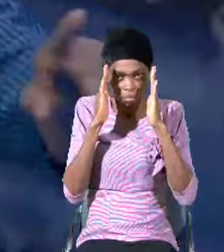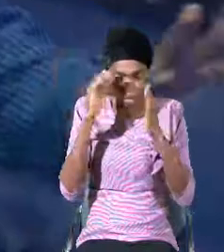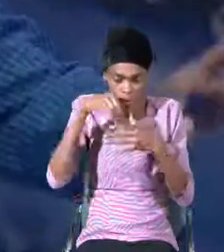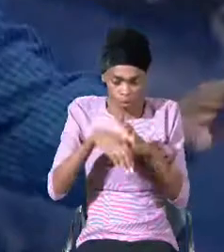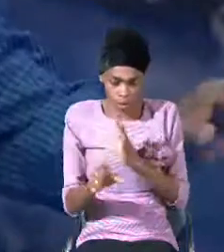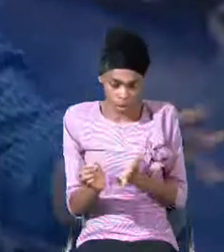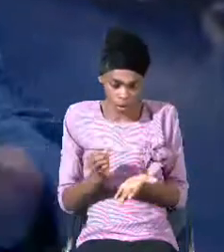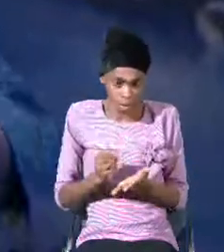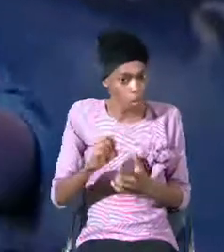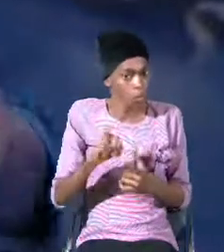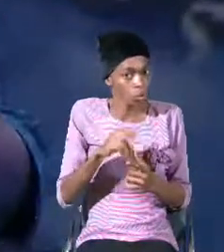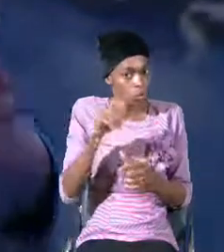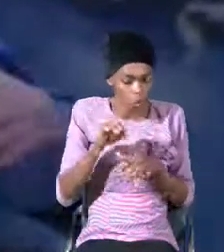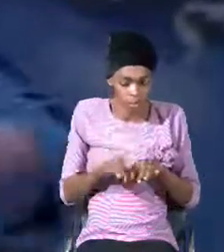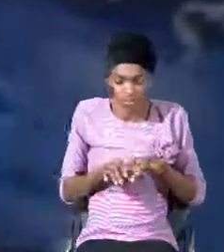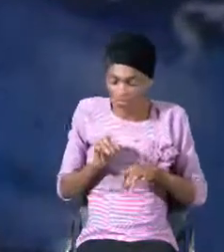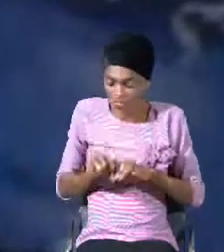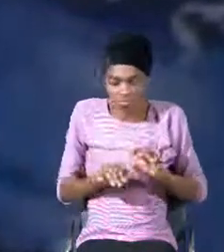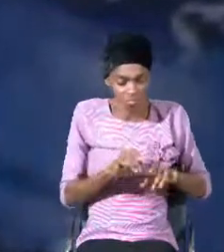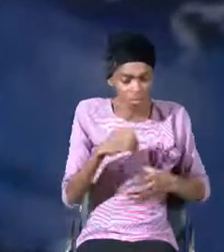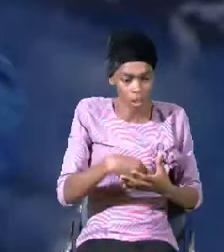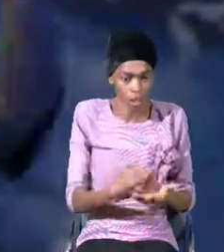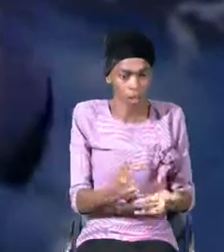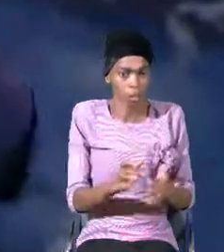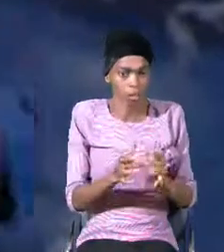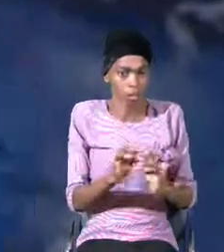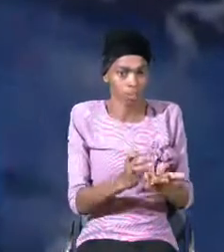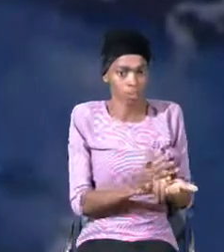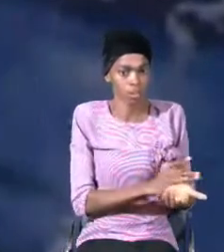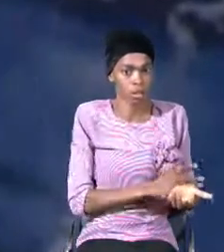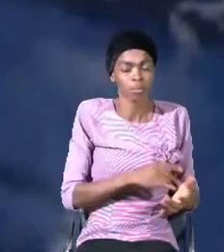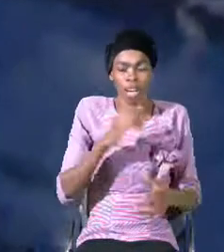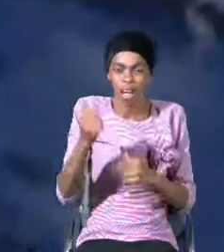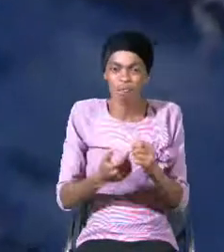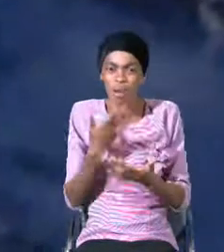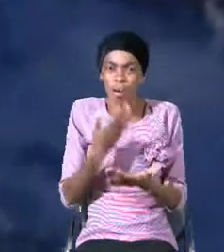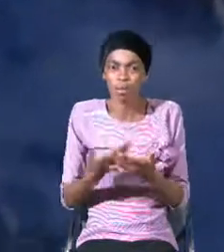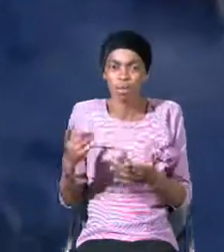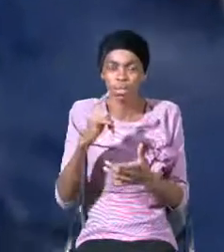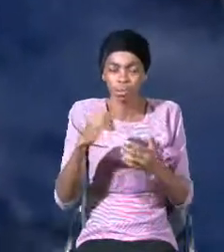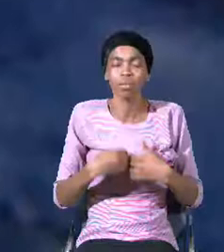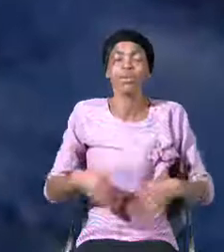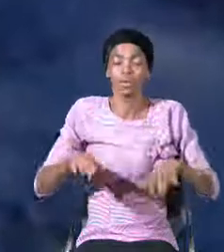écrire. Comme tu tapes, tu saisis quelque chose sur l'ordinateur, toutes les bonnes choses que tu as, mais